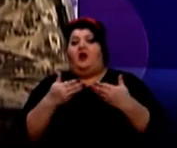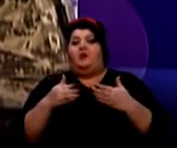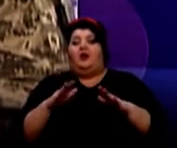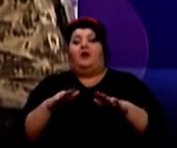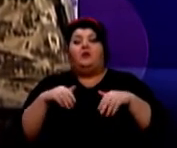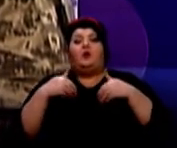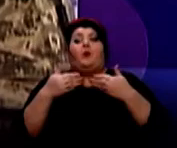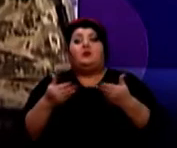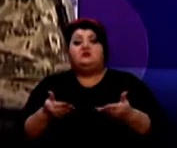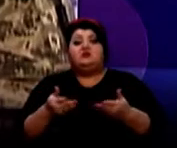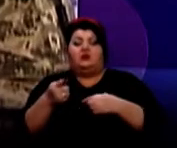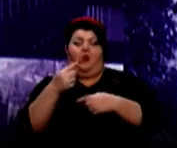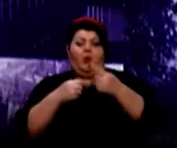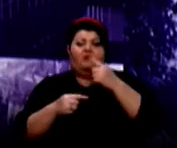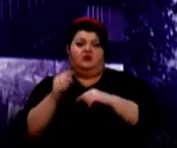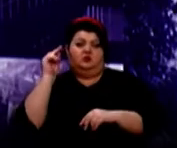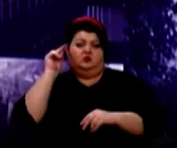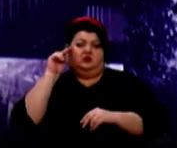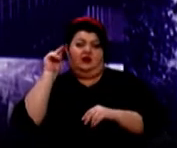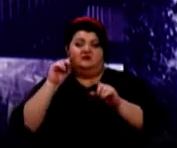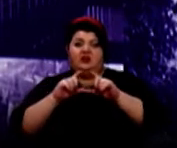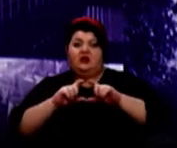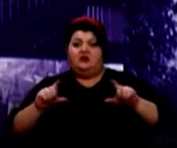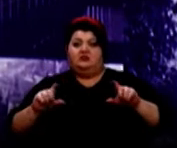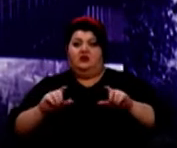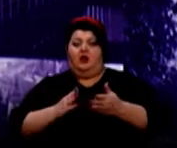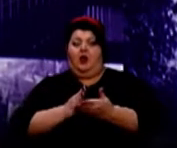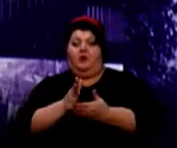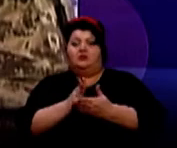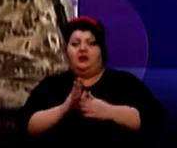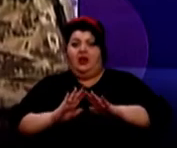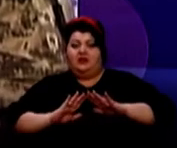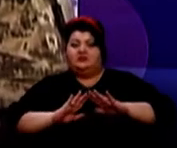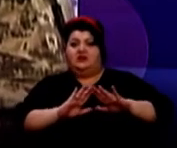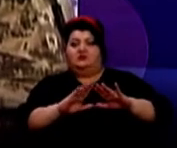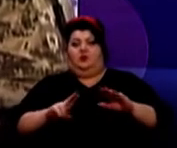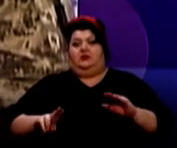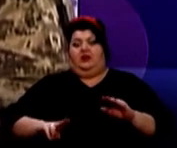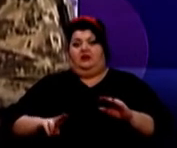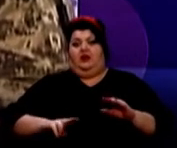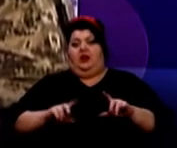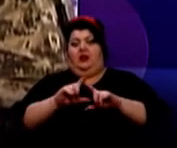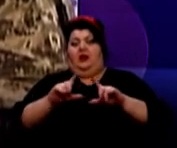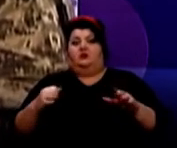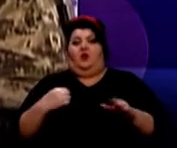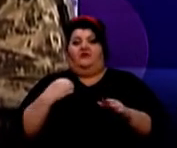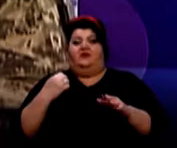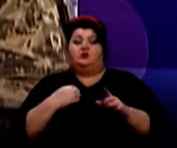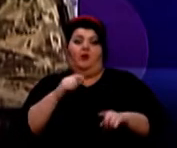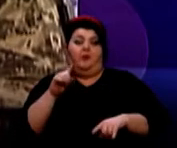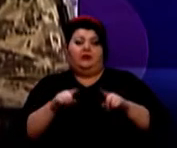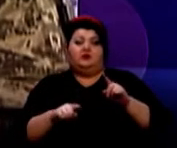пропозицією повернути в навчальні заклади посаду заступник директора з військово-патріотичного виховання. У